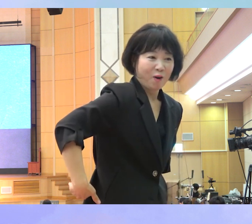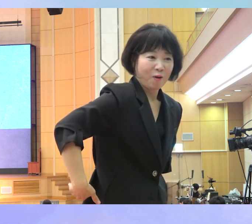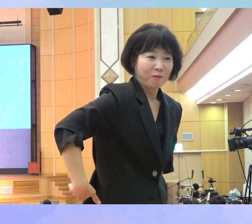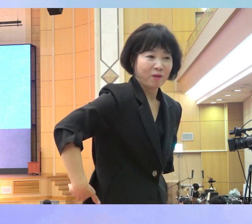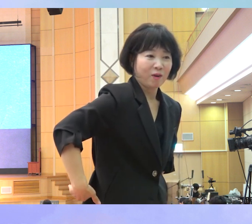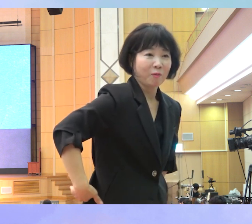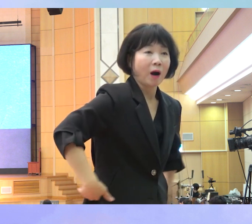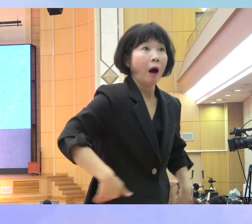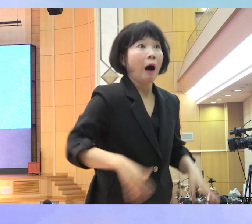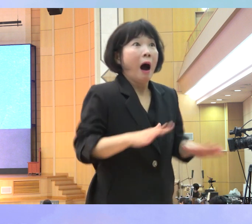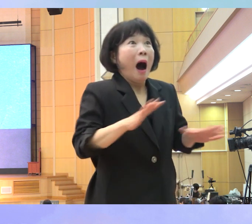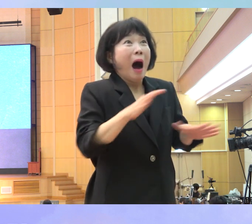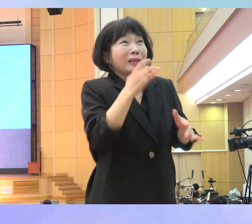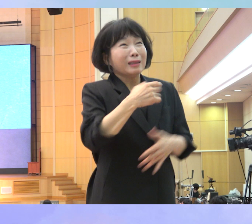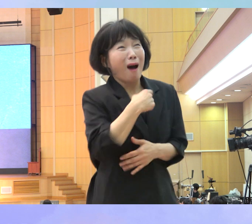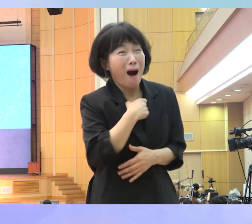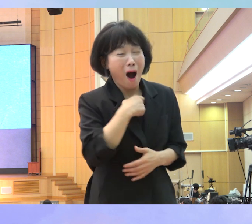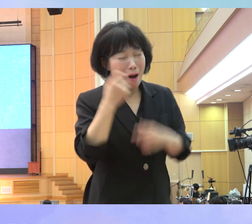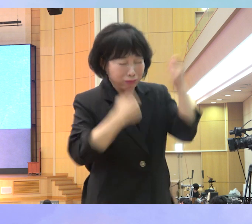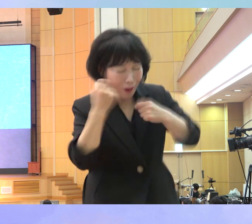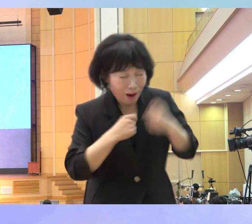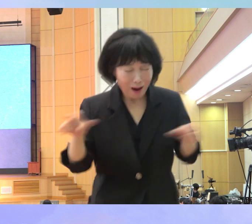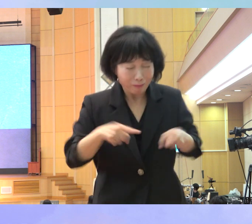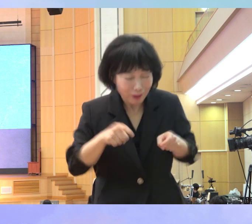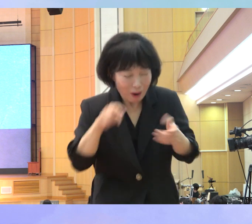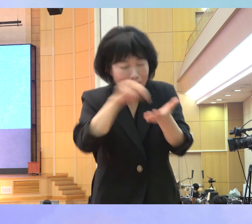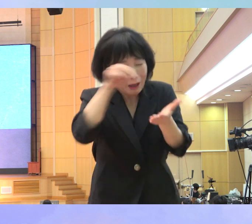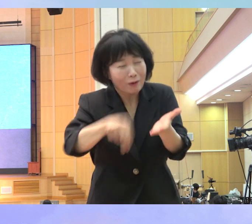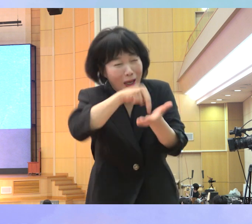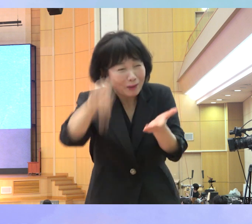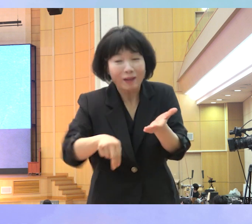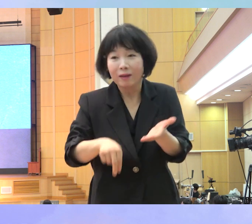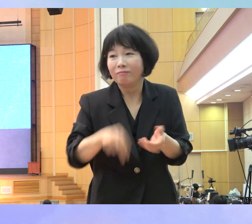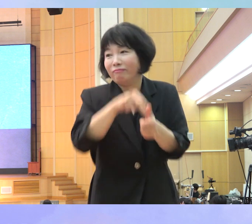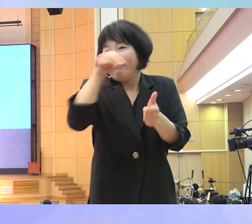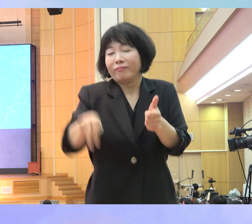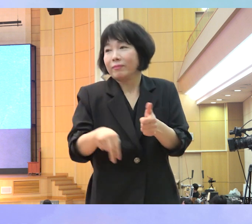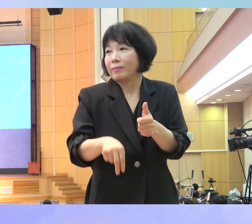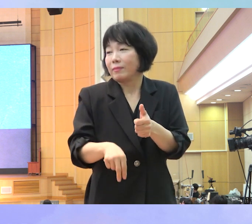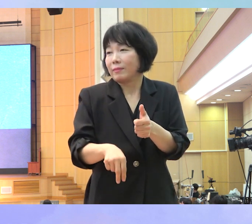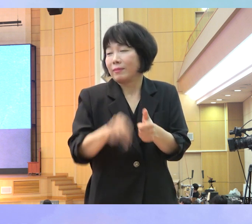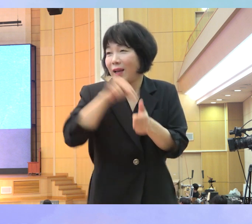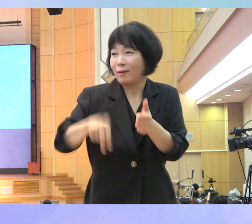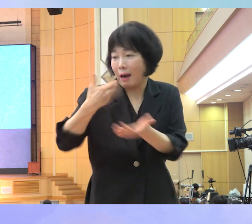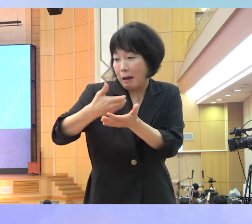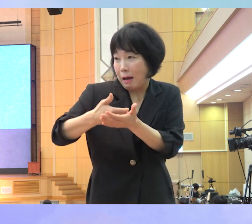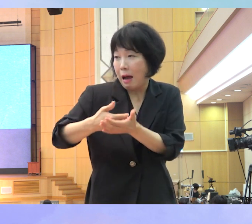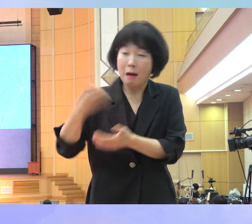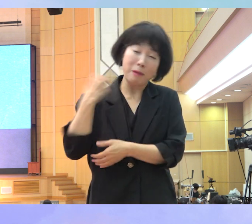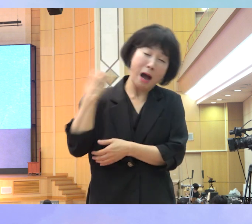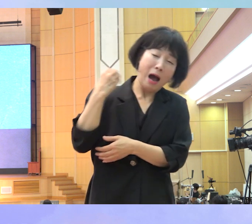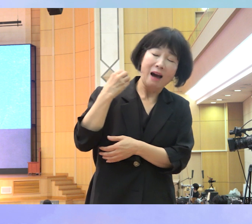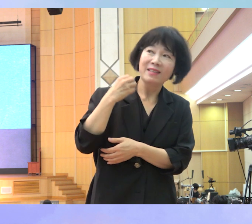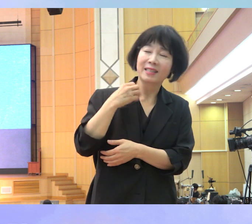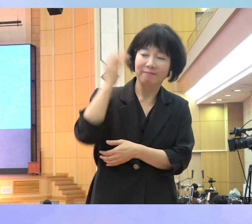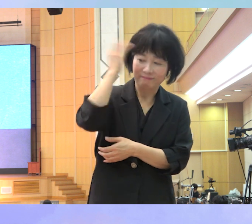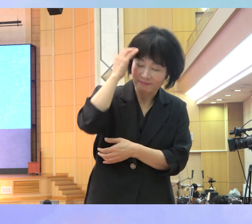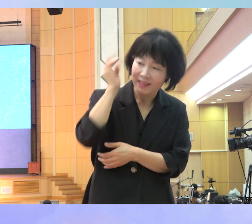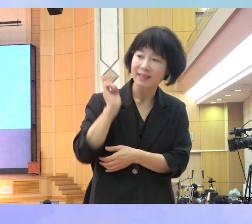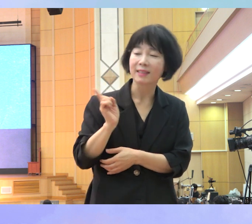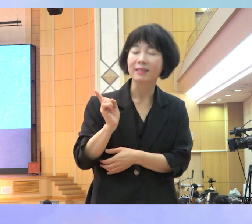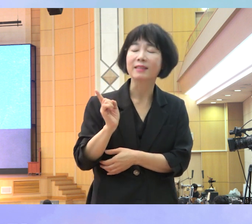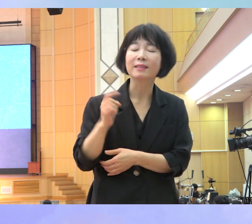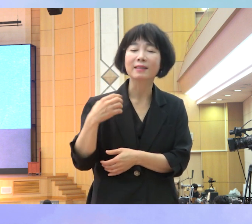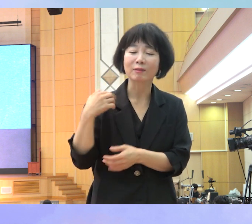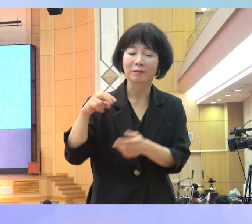내려줘. 업으니까 더 높잖아요. 착각한 거야, 이제 본인이. 내려줘.